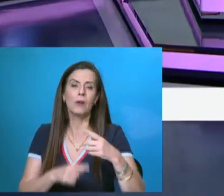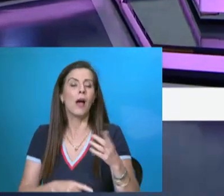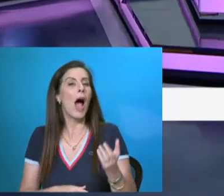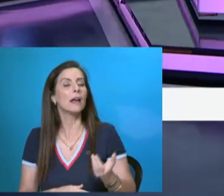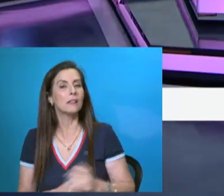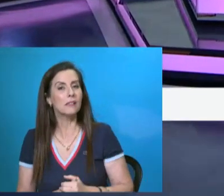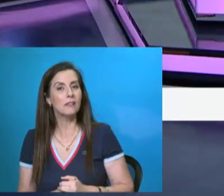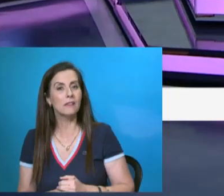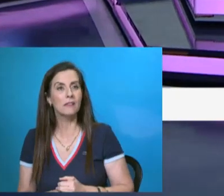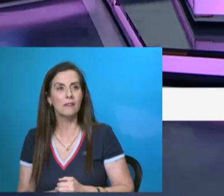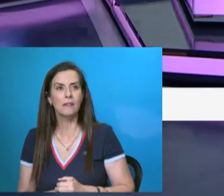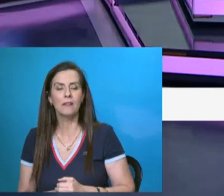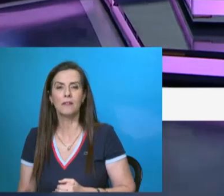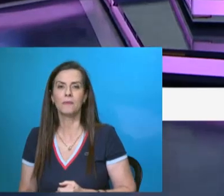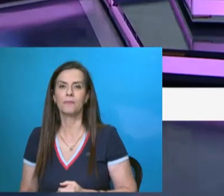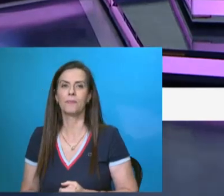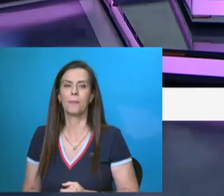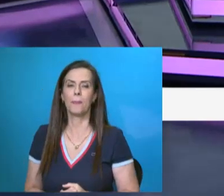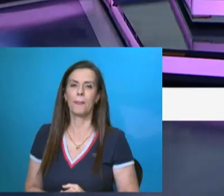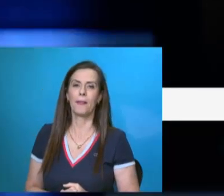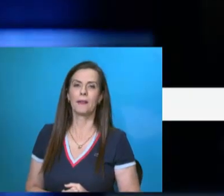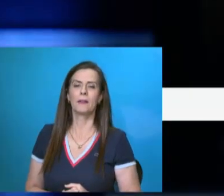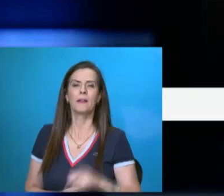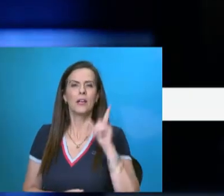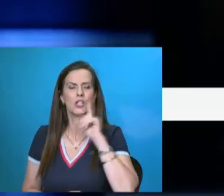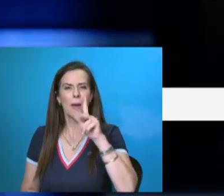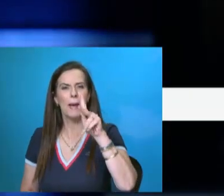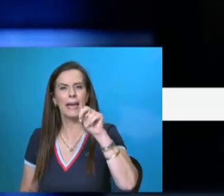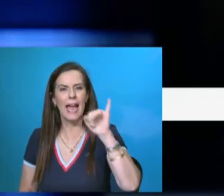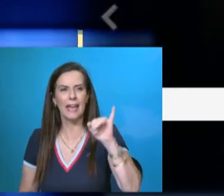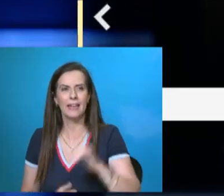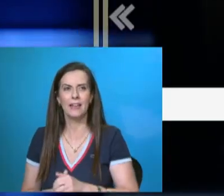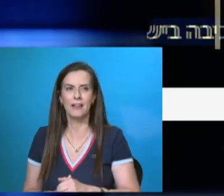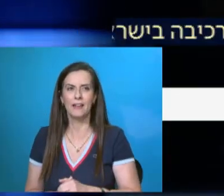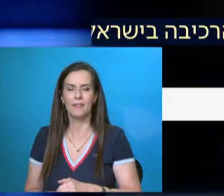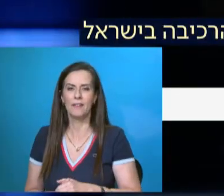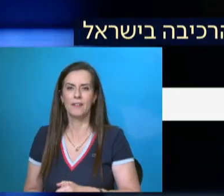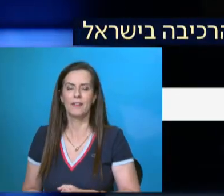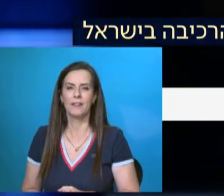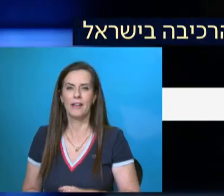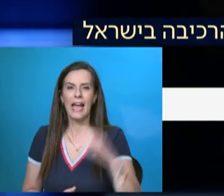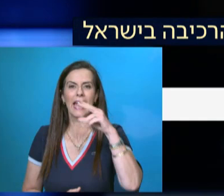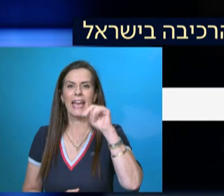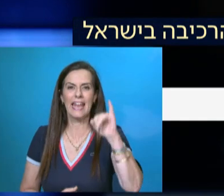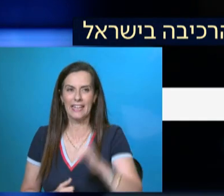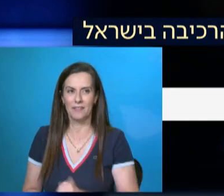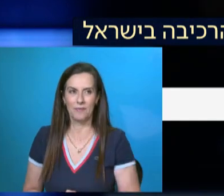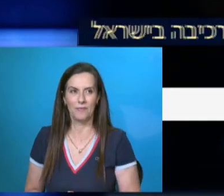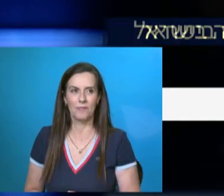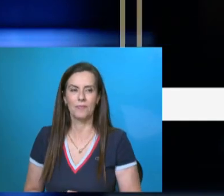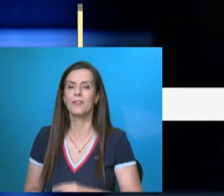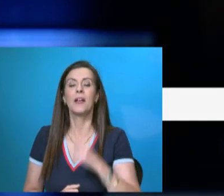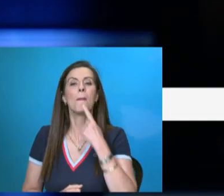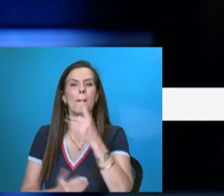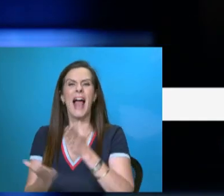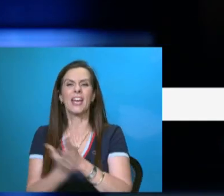השם שלך אולי? קני ללו? כן, זה מכנות, הורים חדשניים. קני ללו, יושב ראש התאחדות